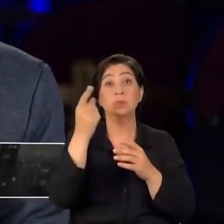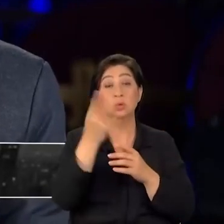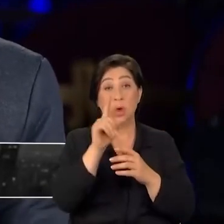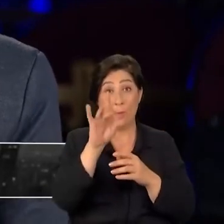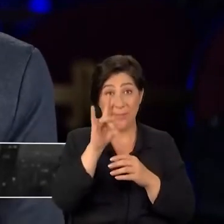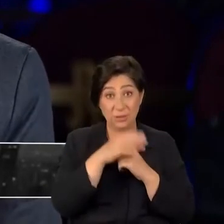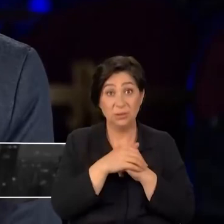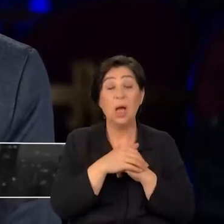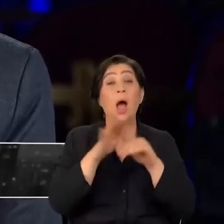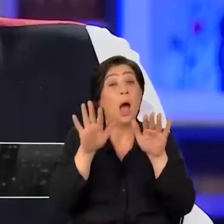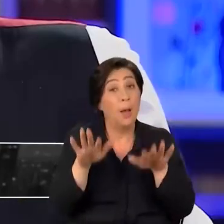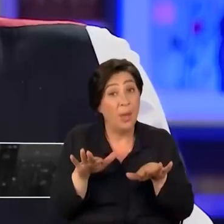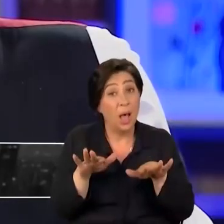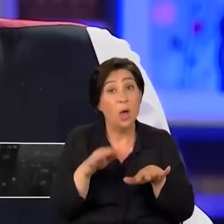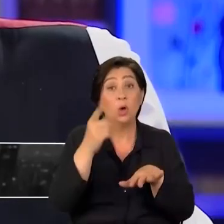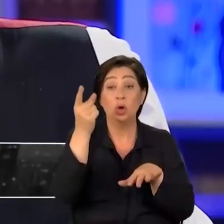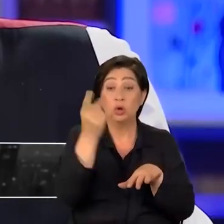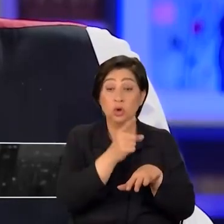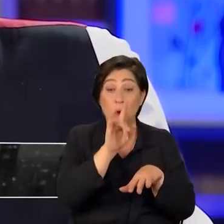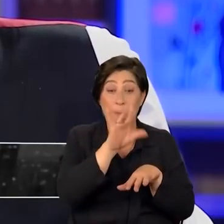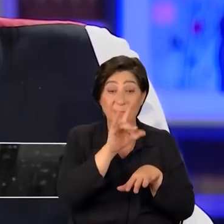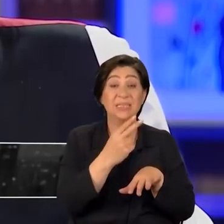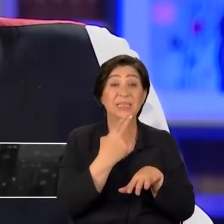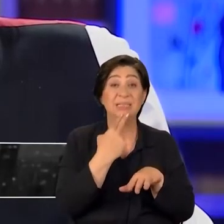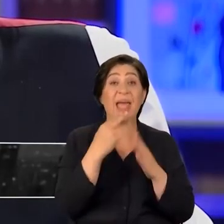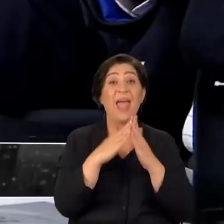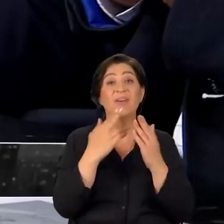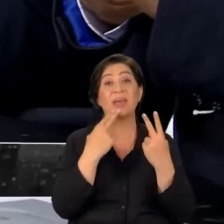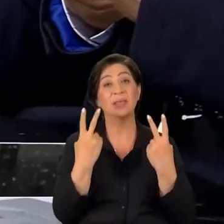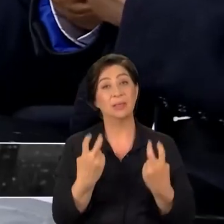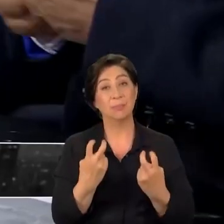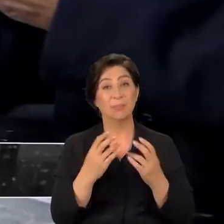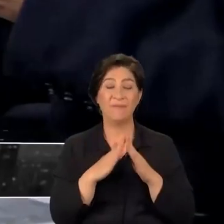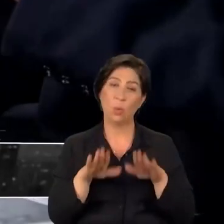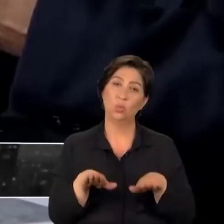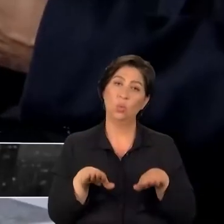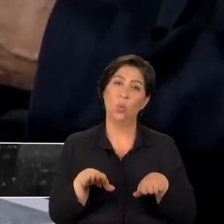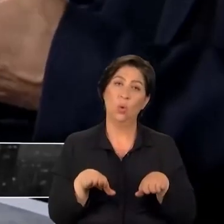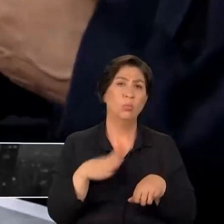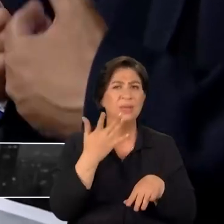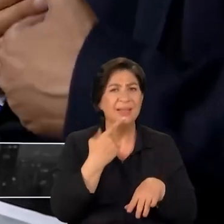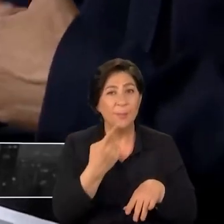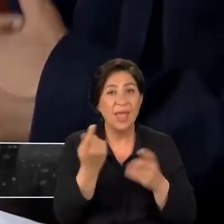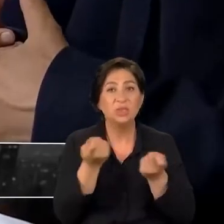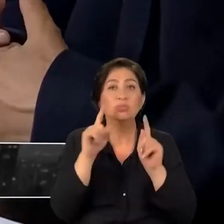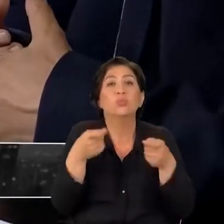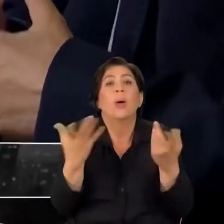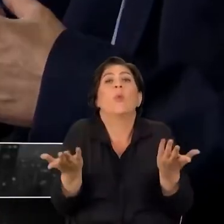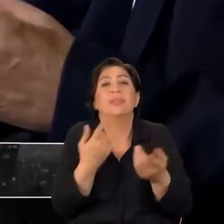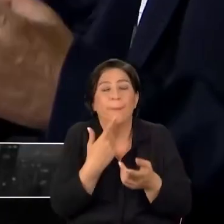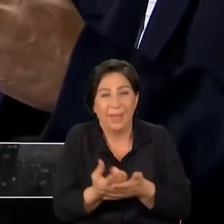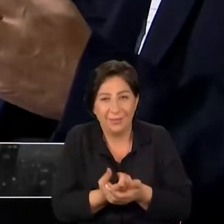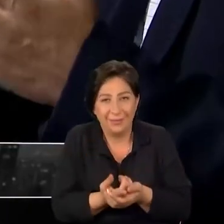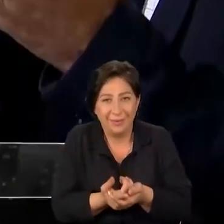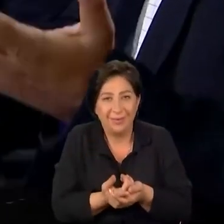%15. Ama %15 kadın ev kadınıyım diye evde oturuyor. Şimdi aslında bu ne demek? İş bulamıyor demek. Evet.